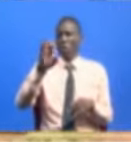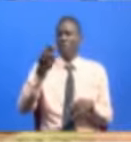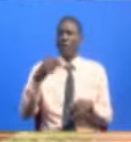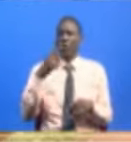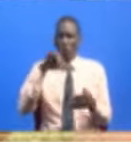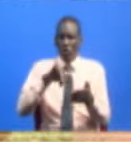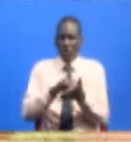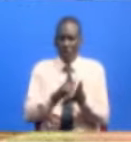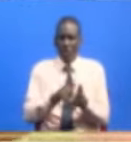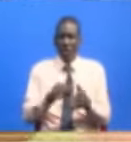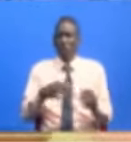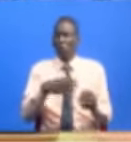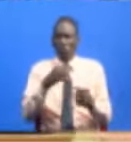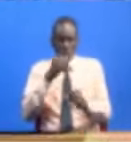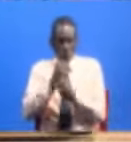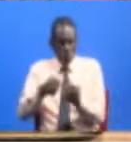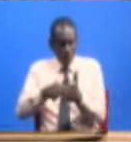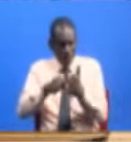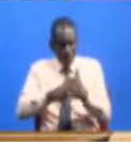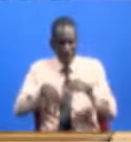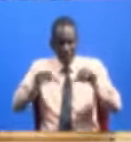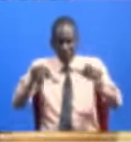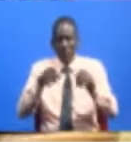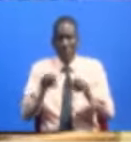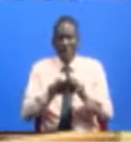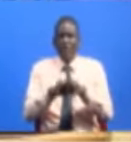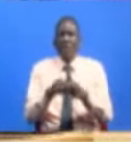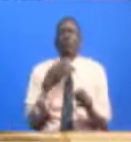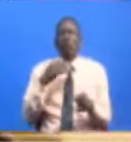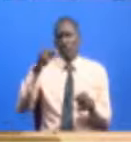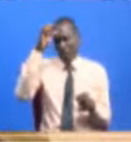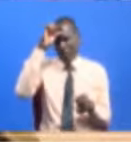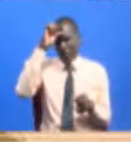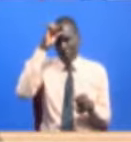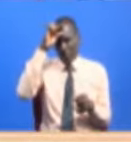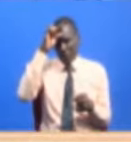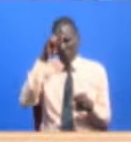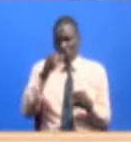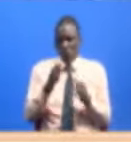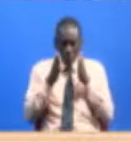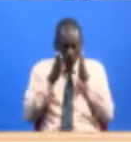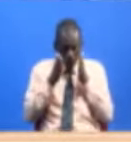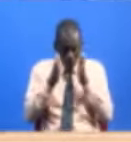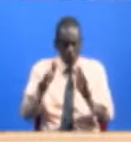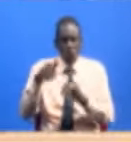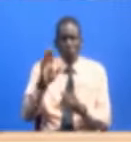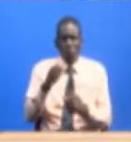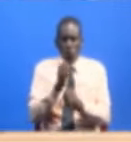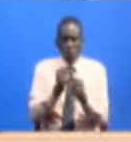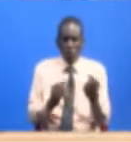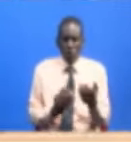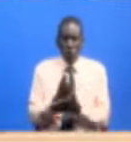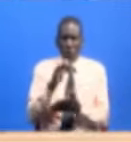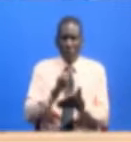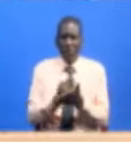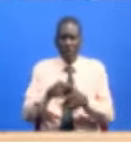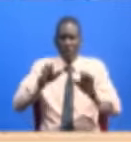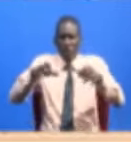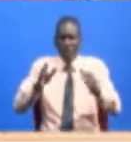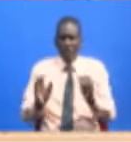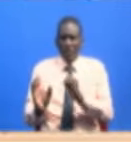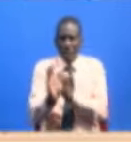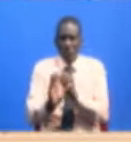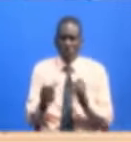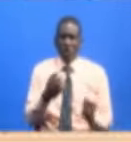wataelekea kuongeza bidii zao shambani, huko wakitaka serikali kuwa makini zaidi ili kuhakikisha wakulima kote nchini